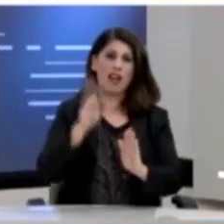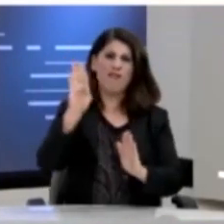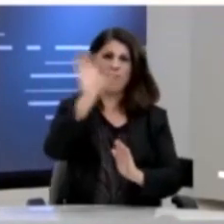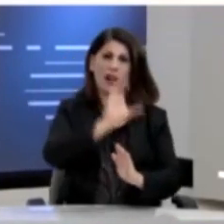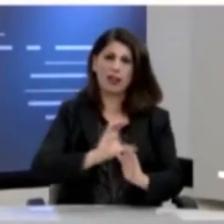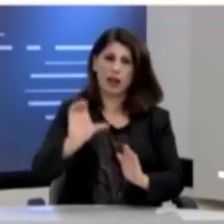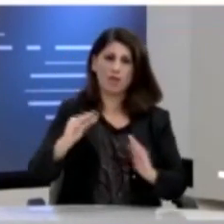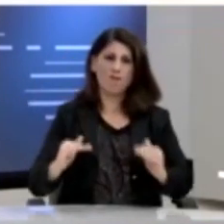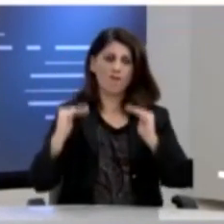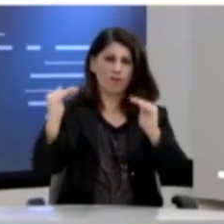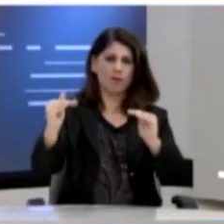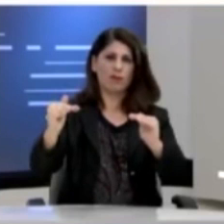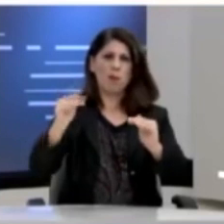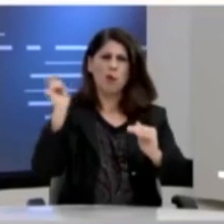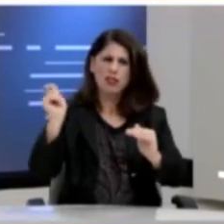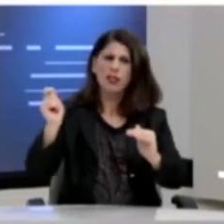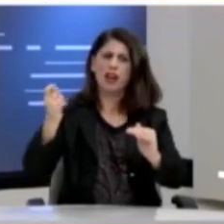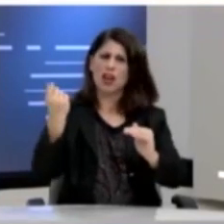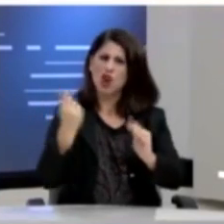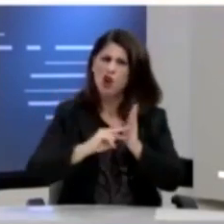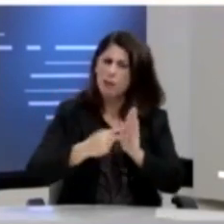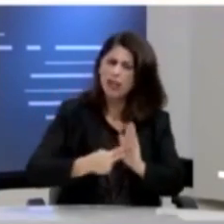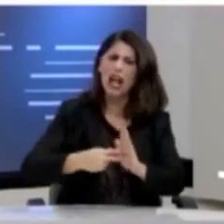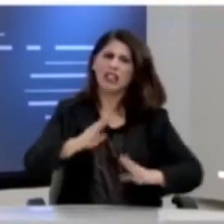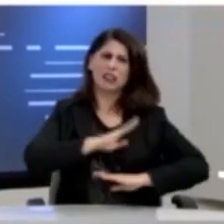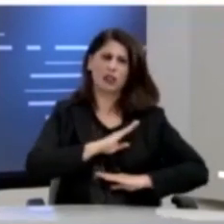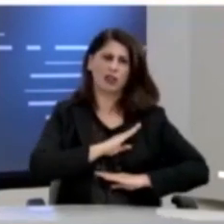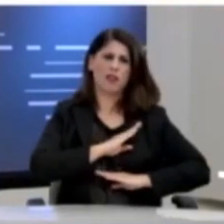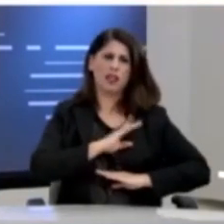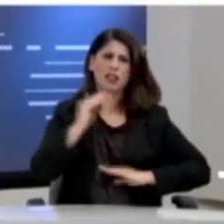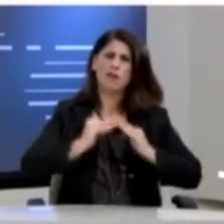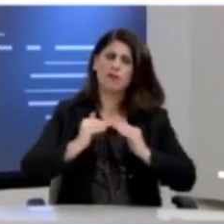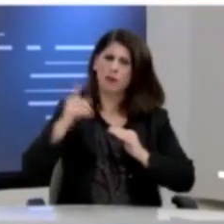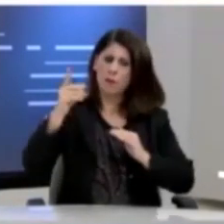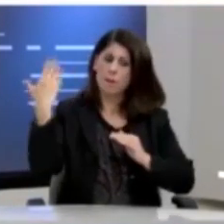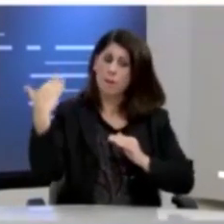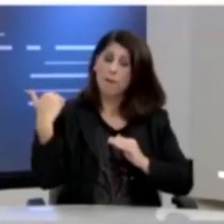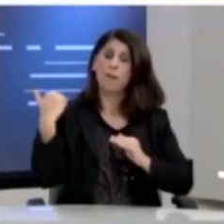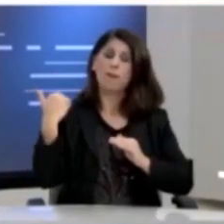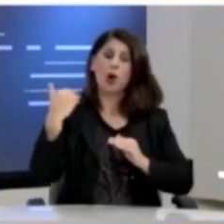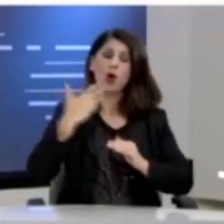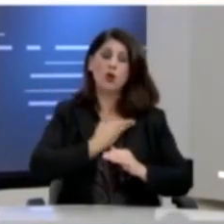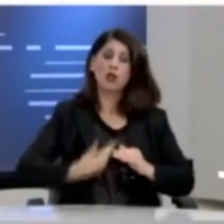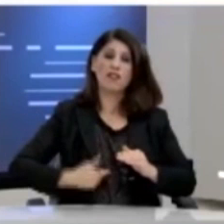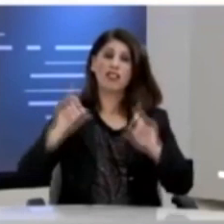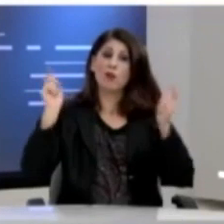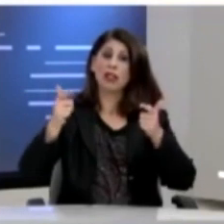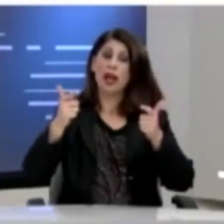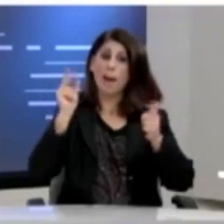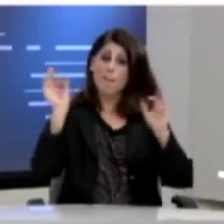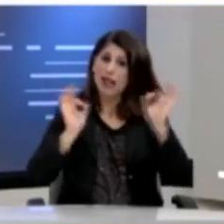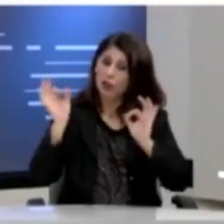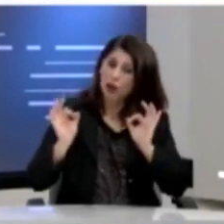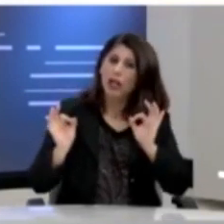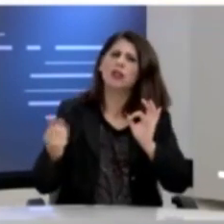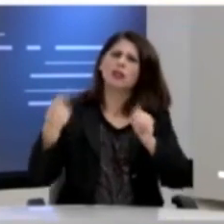πολιτικά, στρατιωτικά στην Αλβανία, στην πρώην Ιουγκοσλαβική Δημοκρατία της Μακεδονίας, στη Βοσνία, Ερζεγοβίνη και αλλού. Και